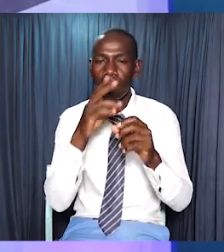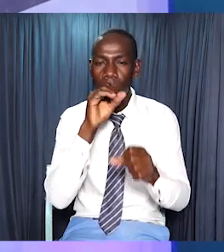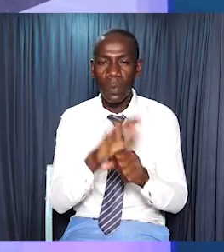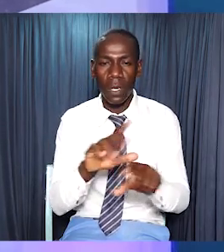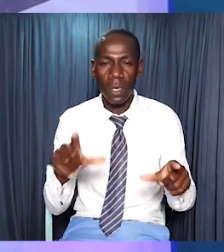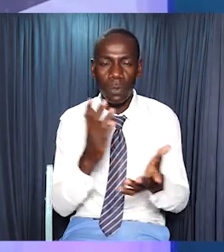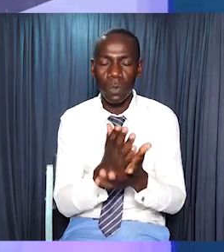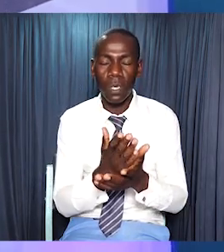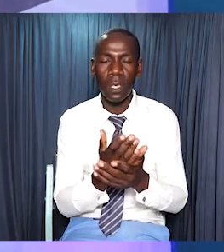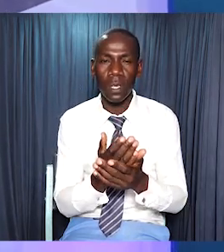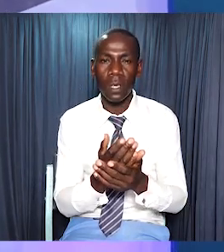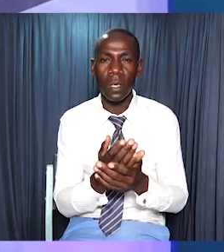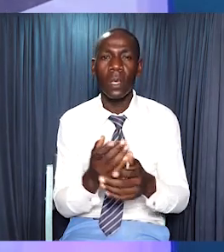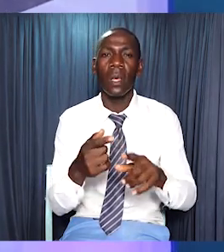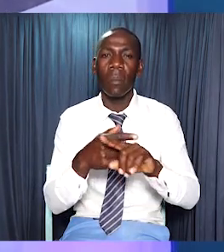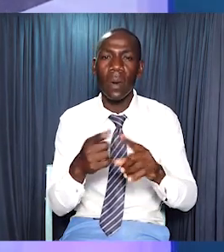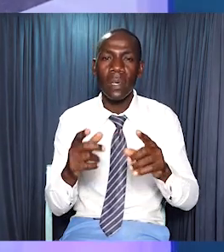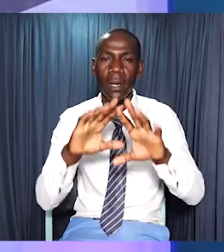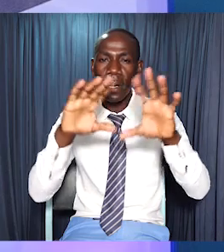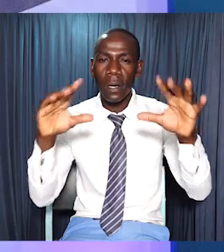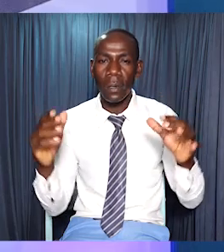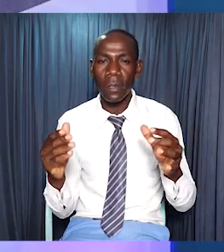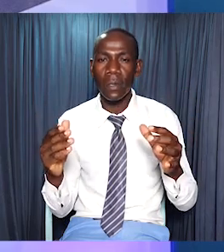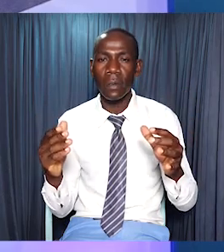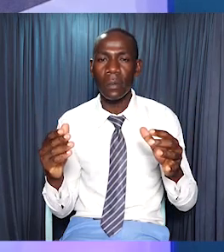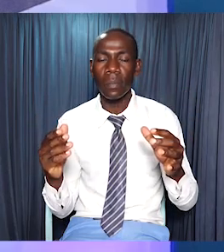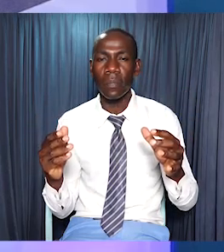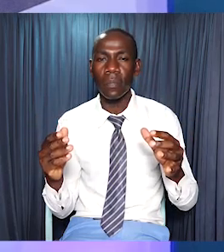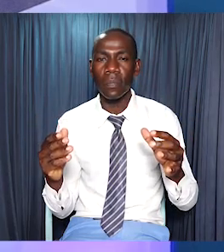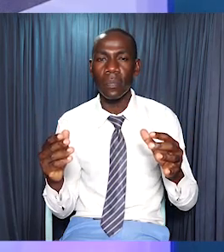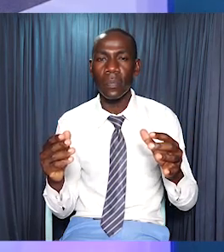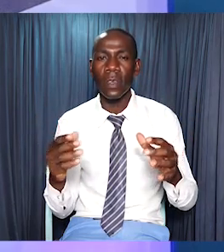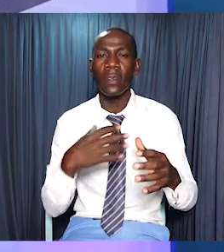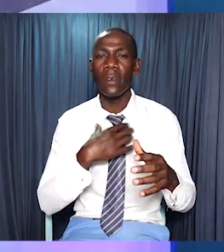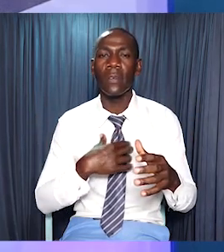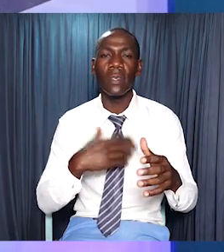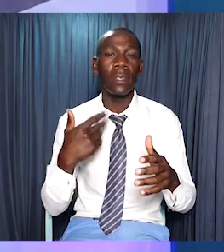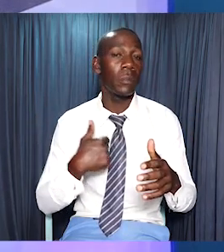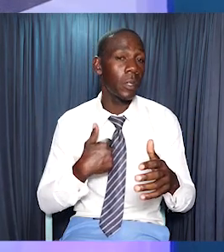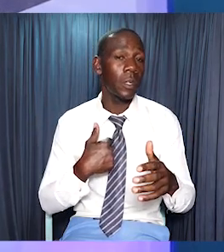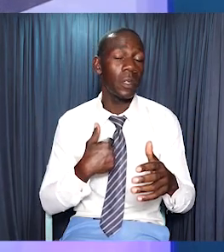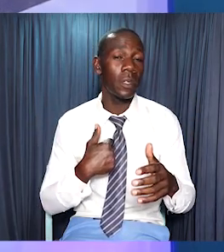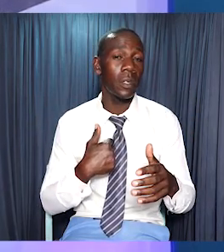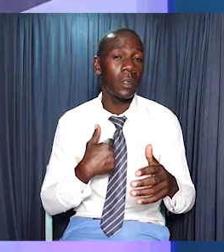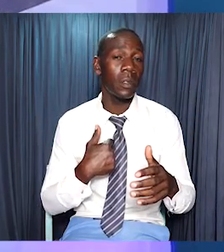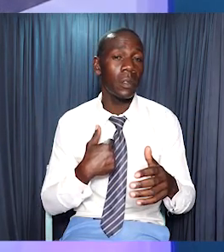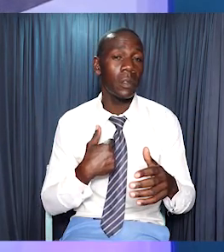You are in a promised land truly. Lakini uko kwa hema. But you are in a tabernacle. Kugenini. In a foreign